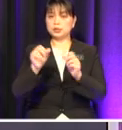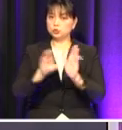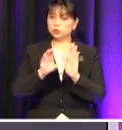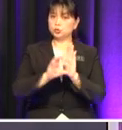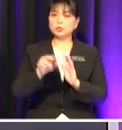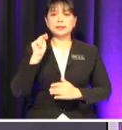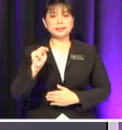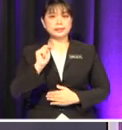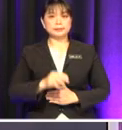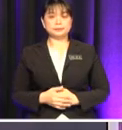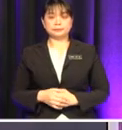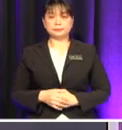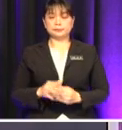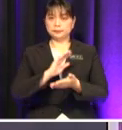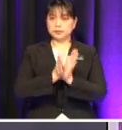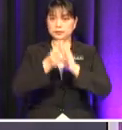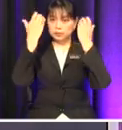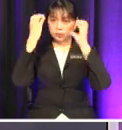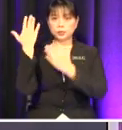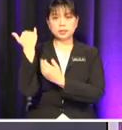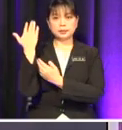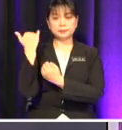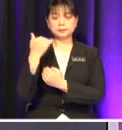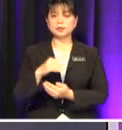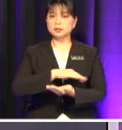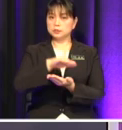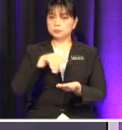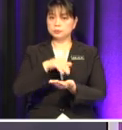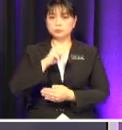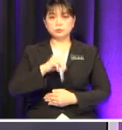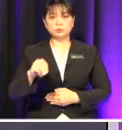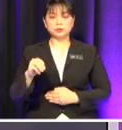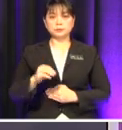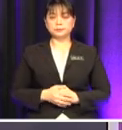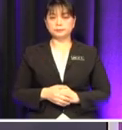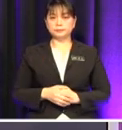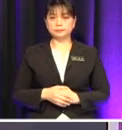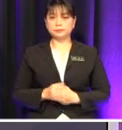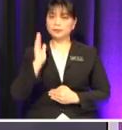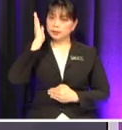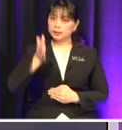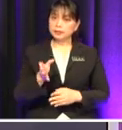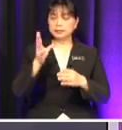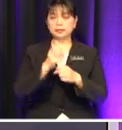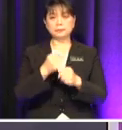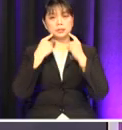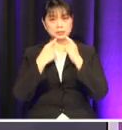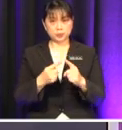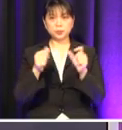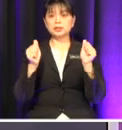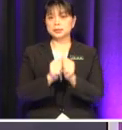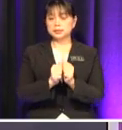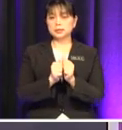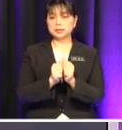Oke jadi saya harap calon-calon semua akan dapat menjawab dengan